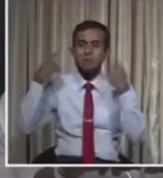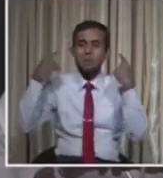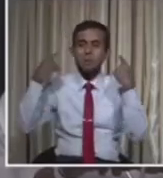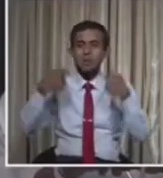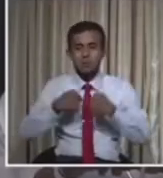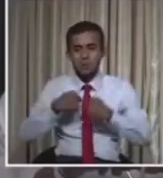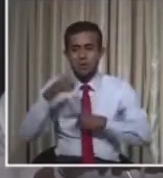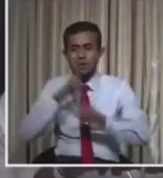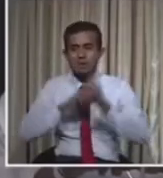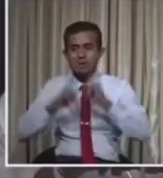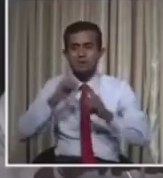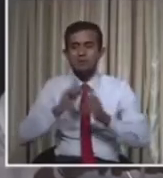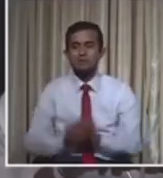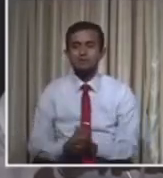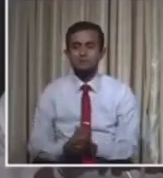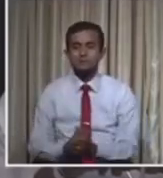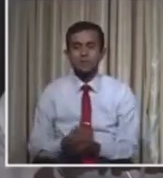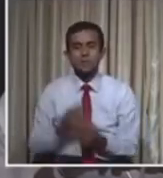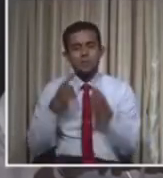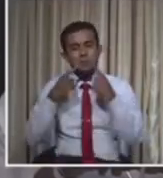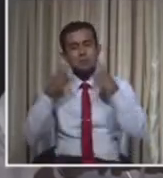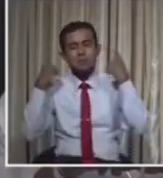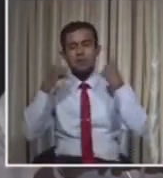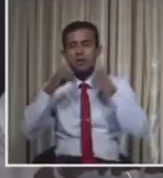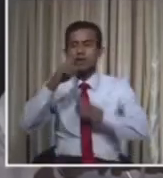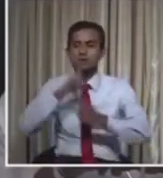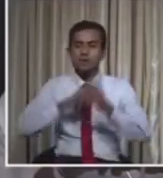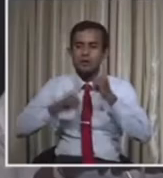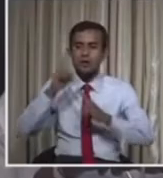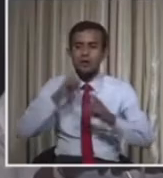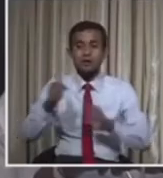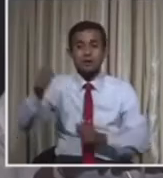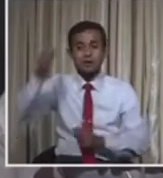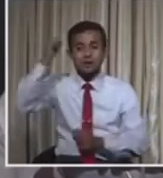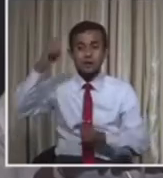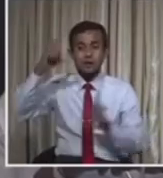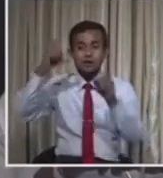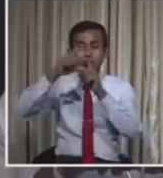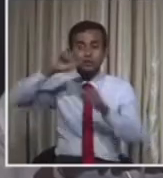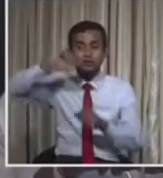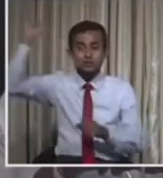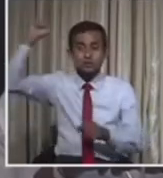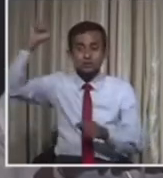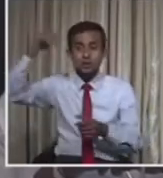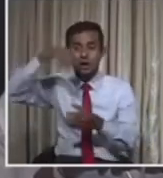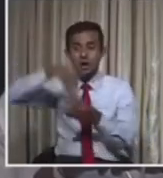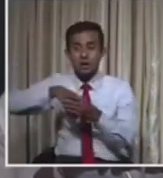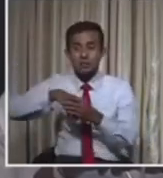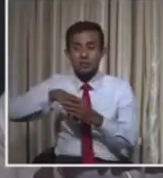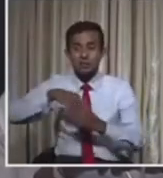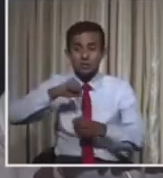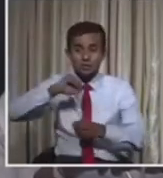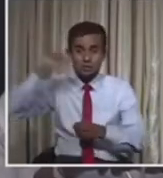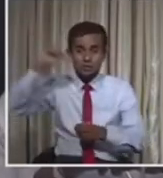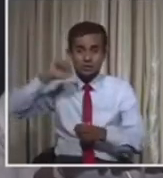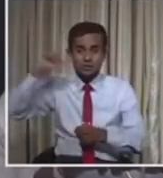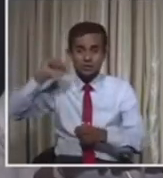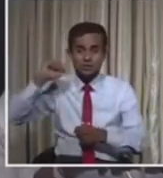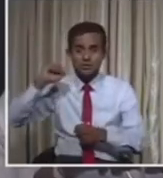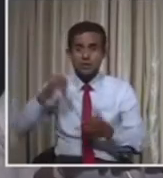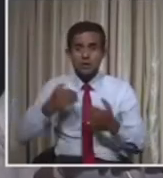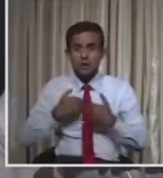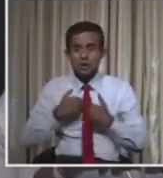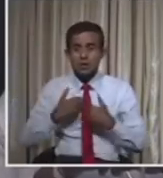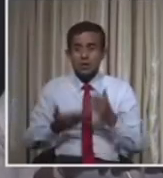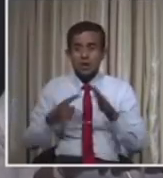කරන පුරවැසියෙක් හැටියට අභිමාණයෙන් කතා කරනවා එදා දුටුගමුණු රජතුමා ඇතුළු මේ රටේ රජවරු අපි